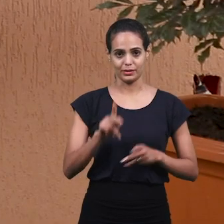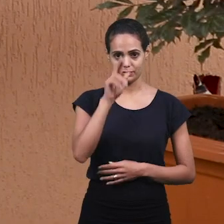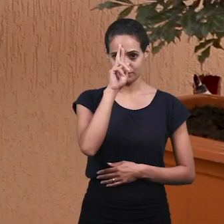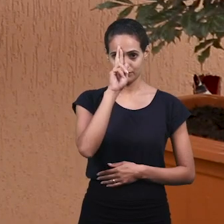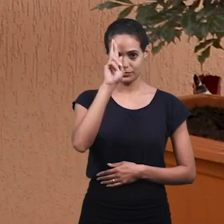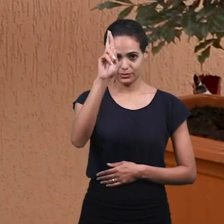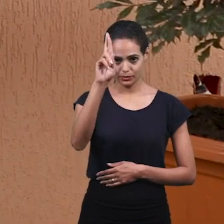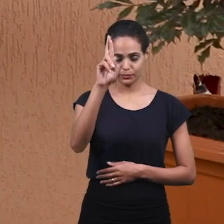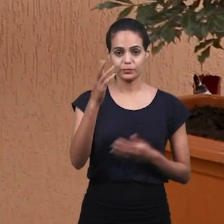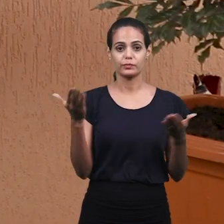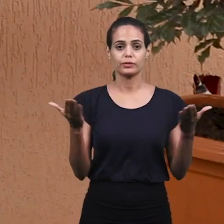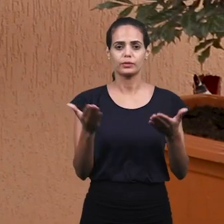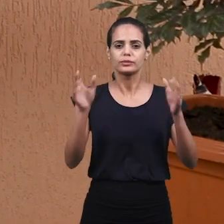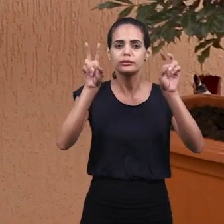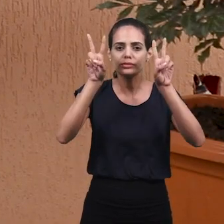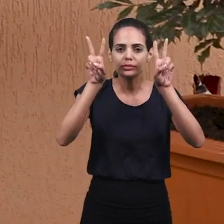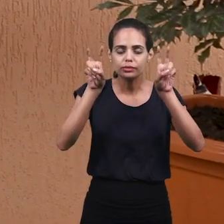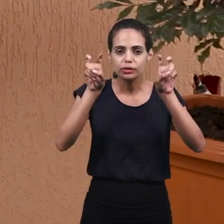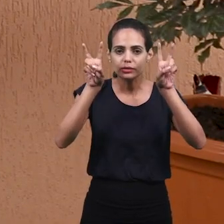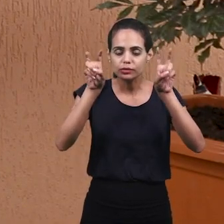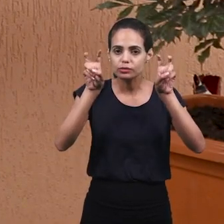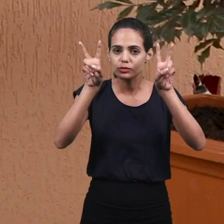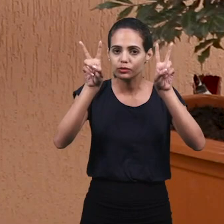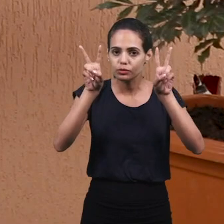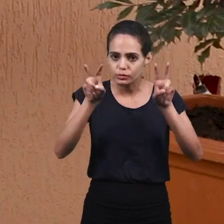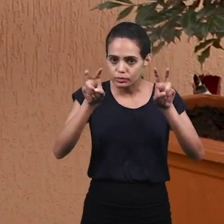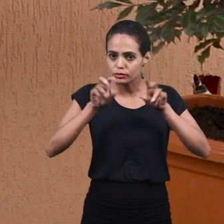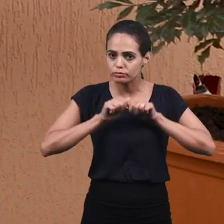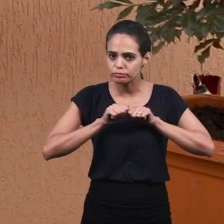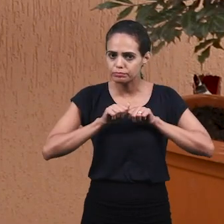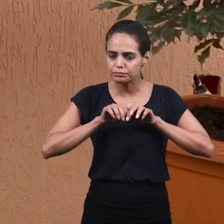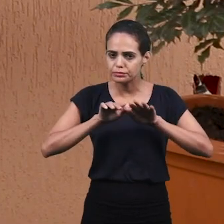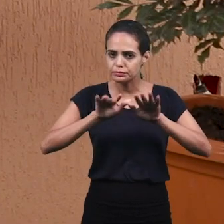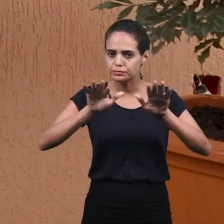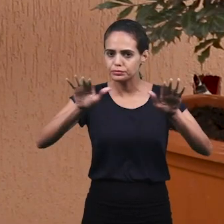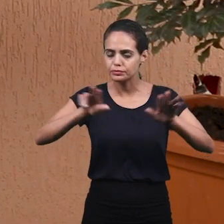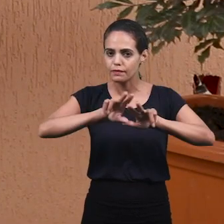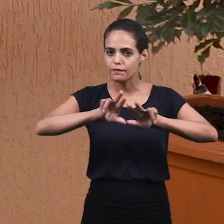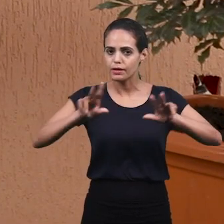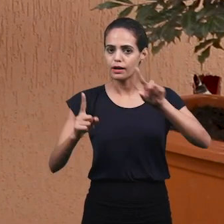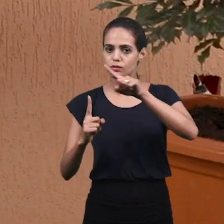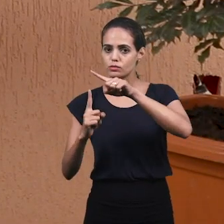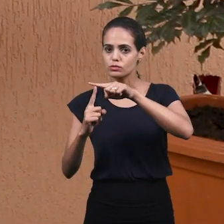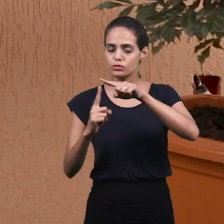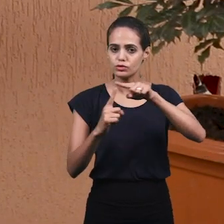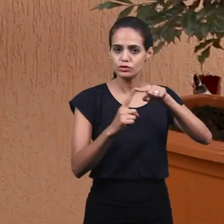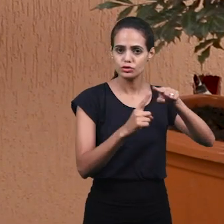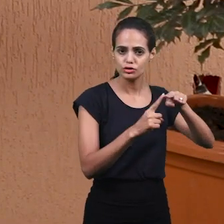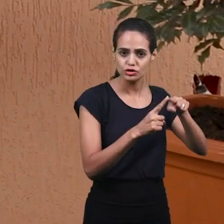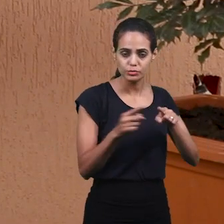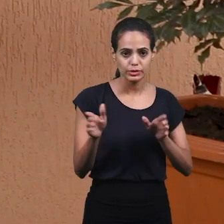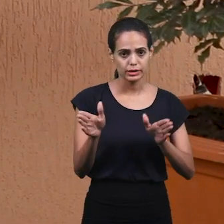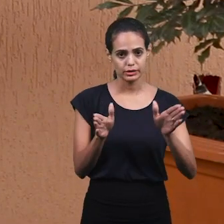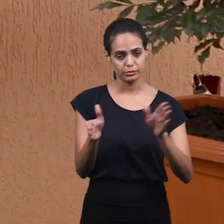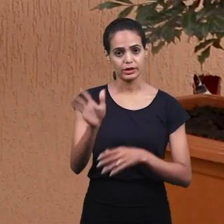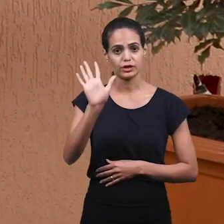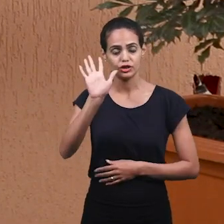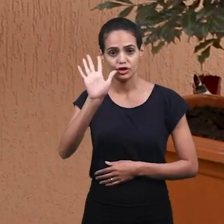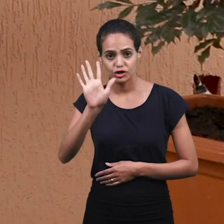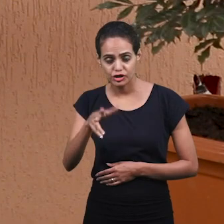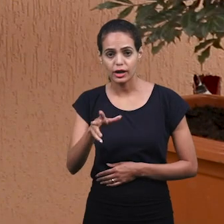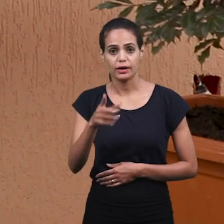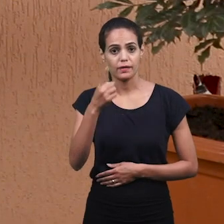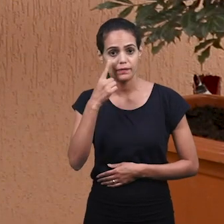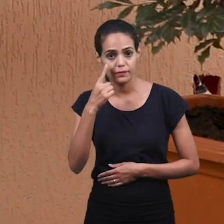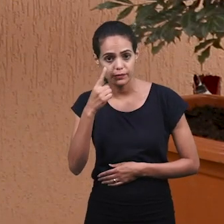La paix du Seigneur. Notre sujet aujourd'hui porte sur l'abrangeance de l'accessibilité. Nous avons déjà vu